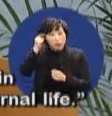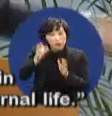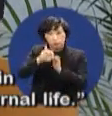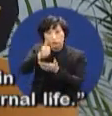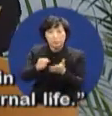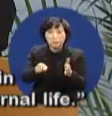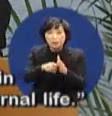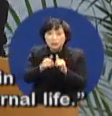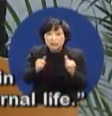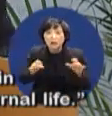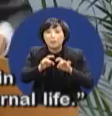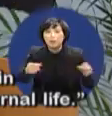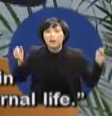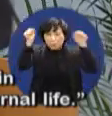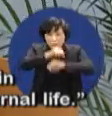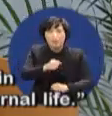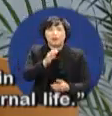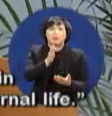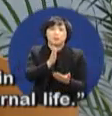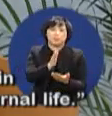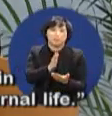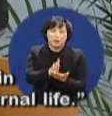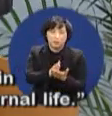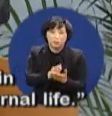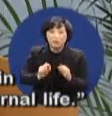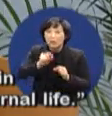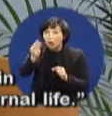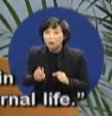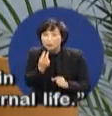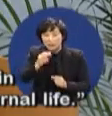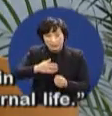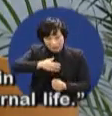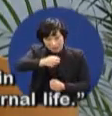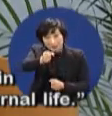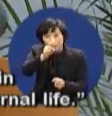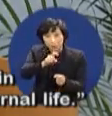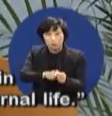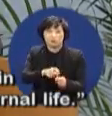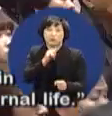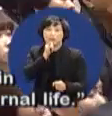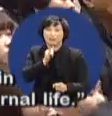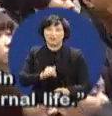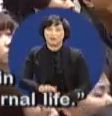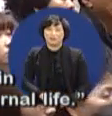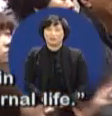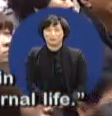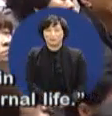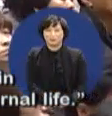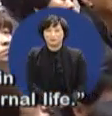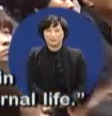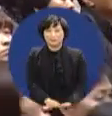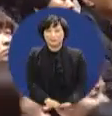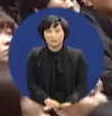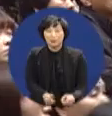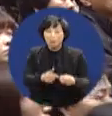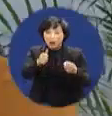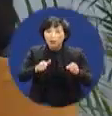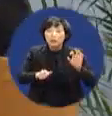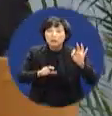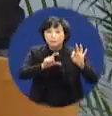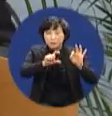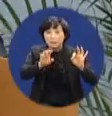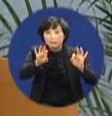저를 믿는 자마다 멸망치 않고 영생을 얻게 하려 하심이니라. 마가복음